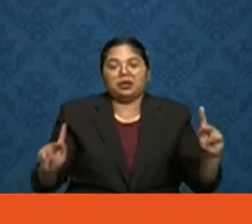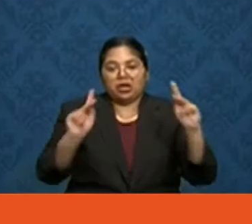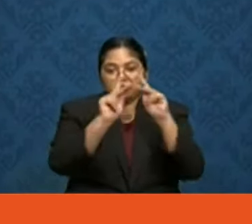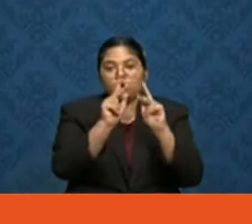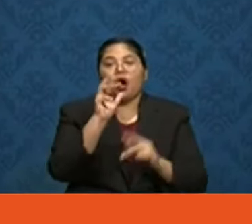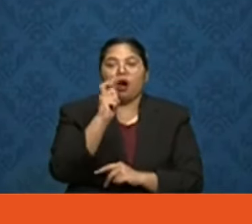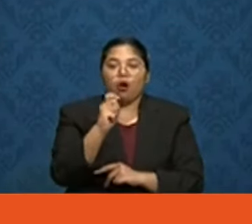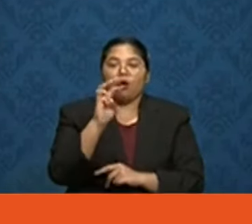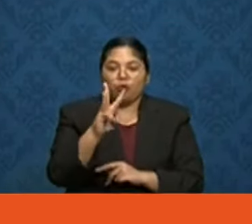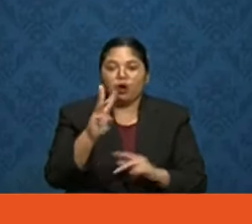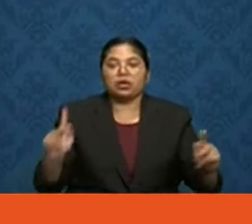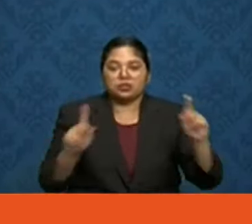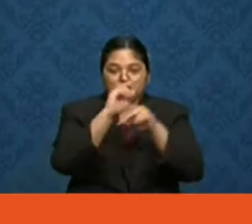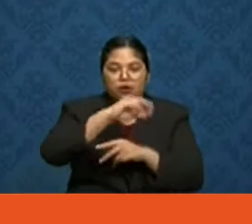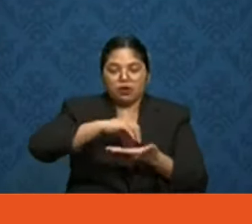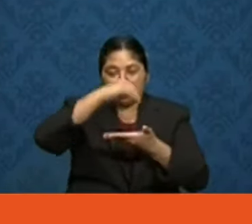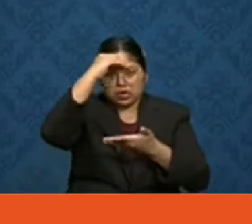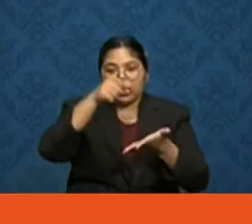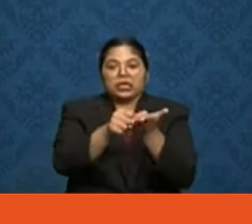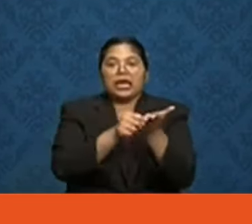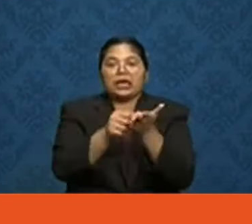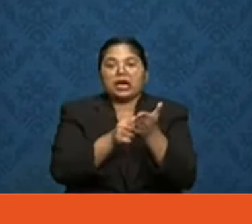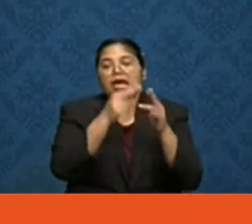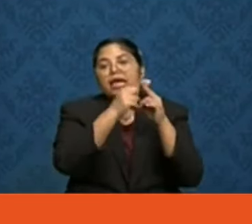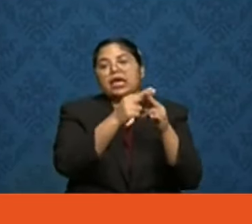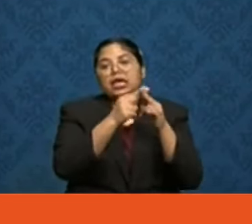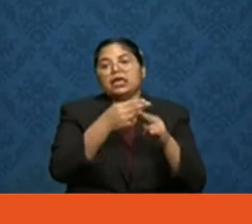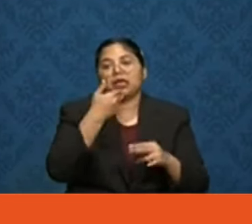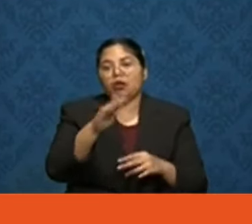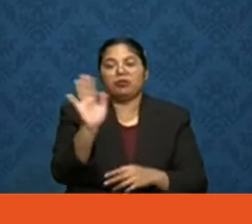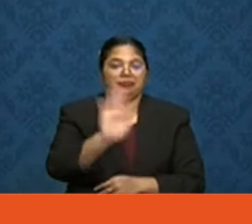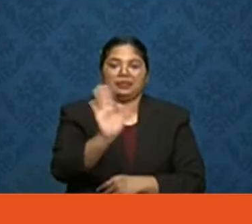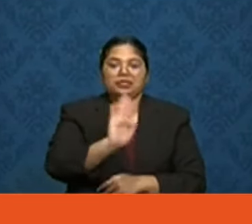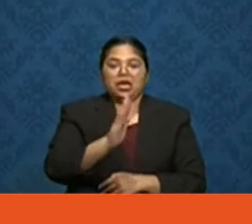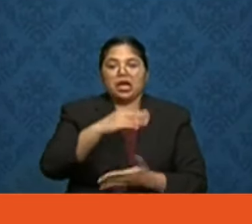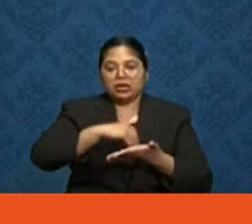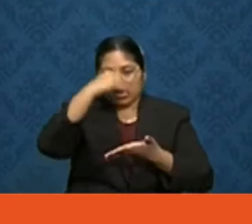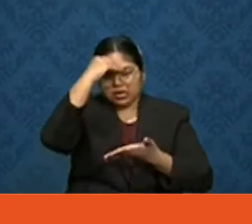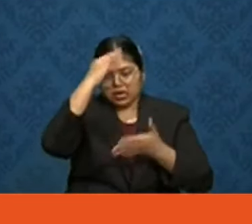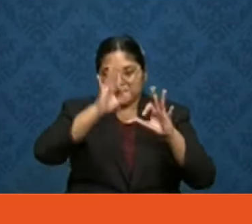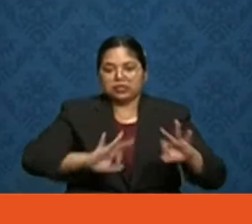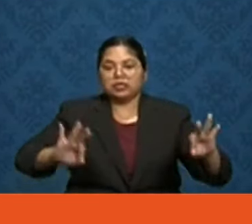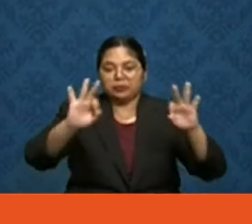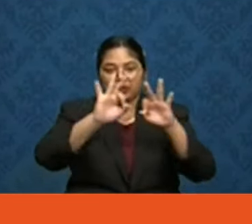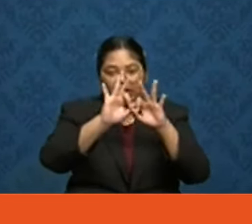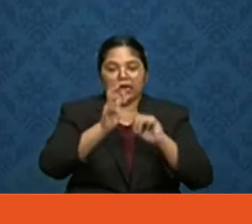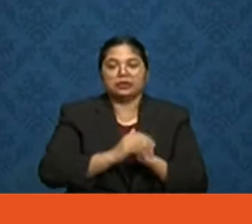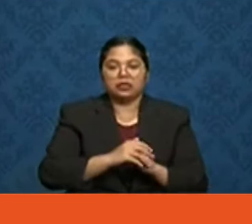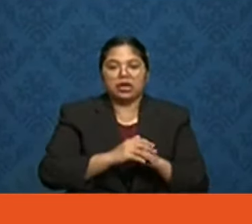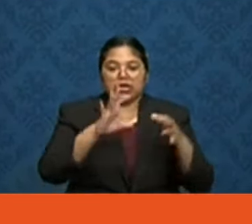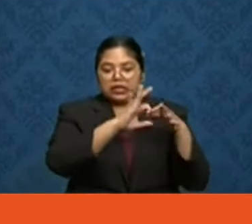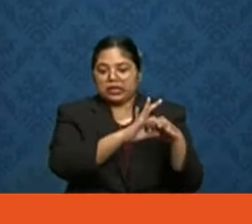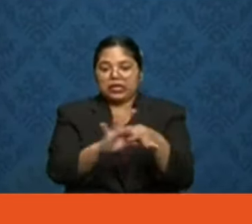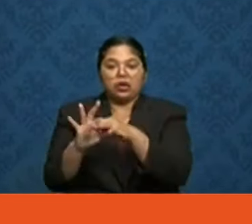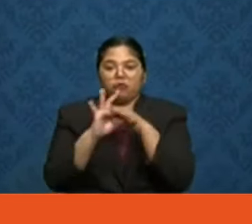อว.ดำเนินการแก้ไขกันเองอย่างที่ทำกันมาแต่เดิมการศึกษาเป็นเรื่องใหญ่มากเกี่ยวกับทุกคนอน